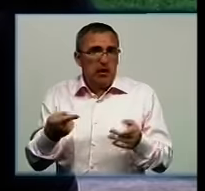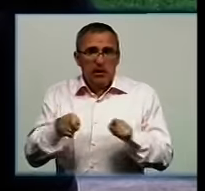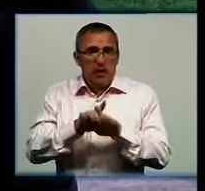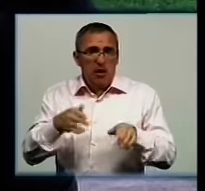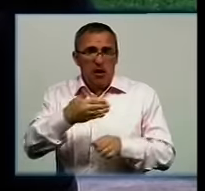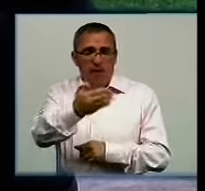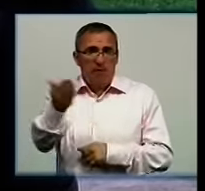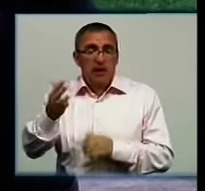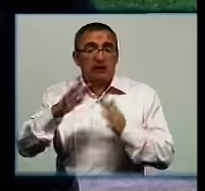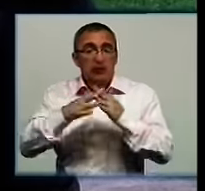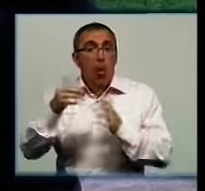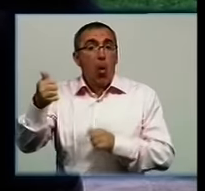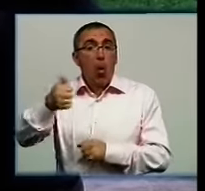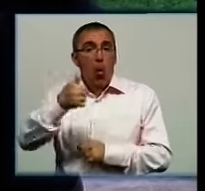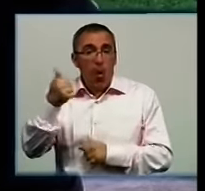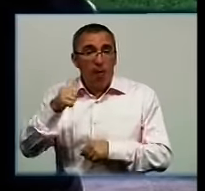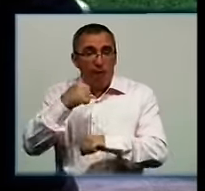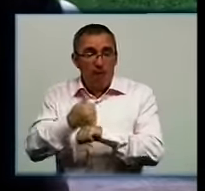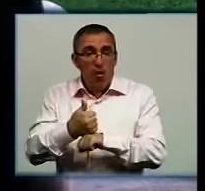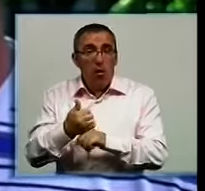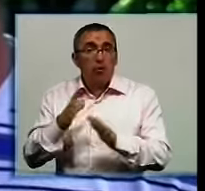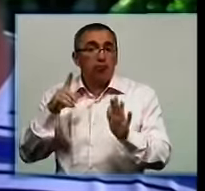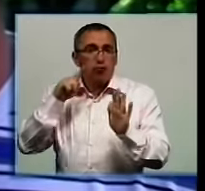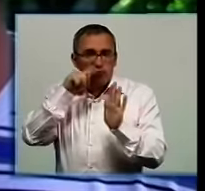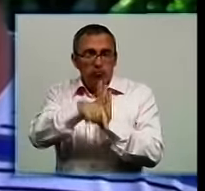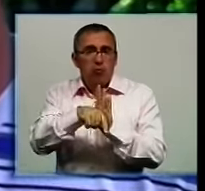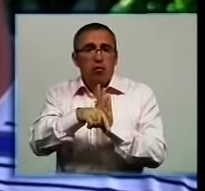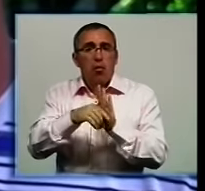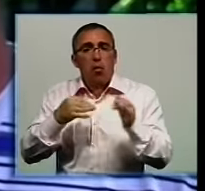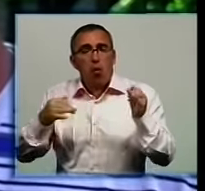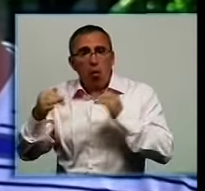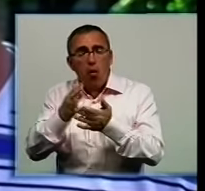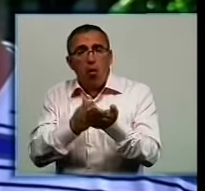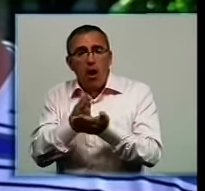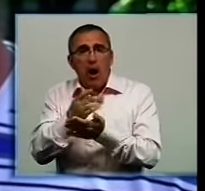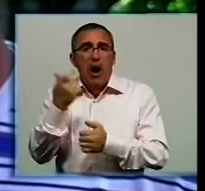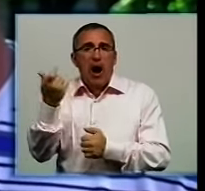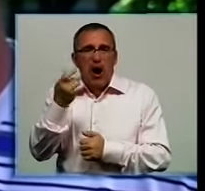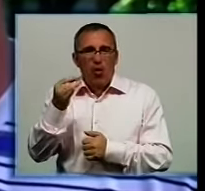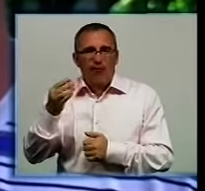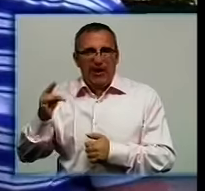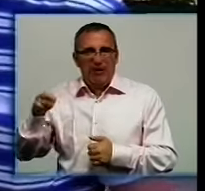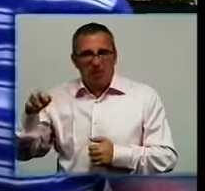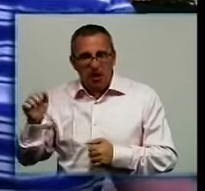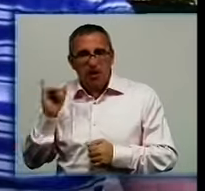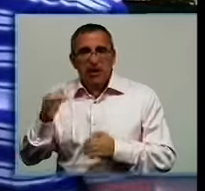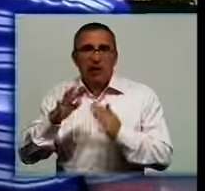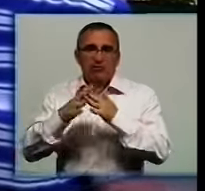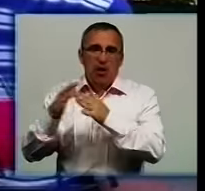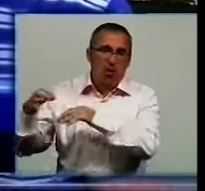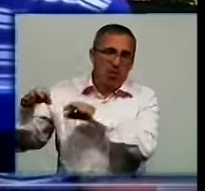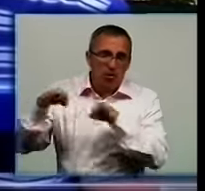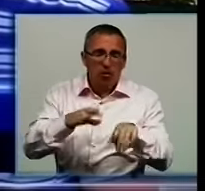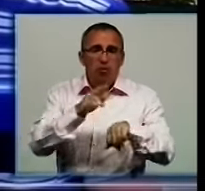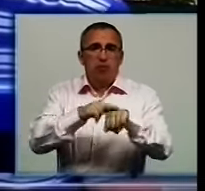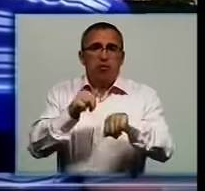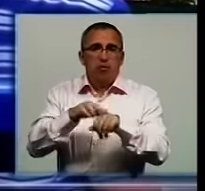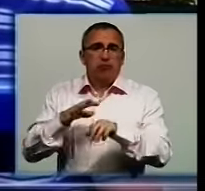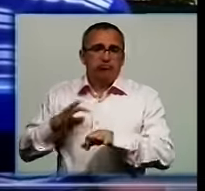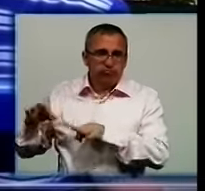ви. Сільський голова розповідає, у конфлікт втрутився одразу, говорив із очільниками агрофірми та викликав у село міліцію. Були правоохоронні